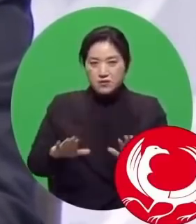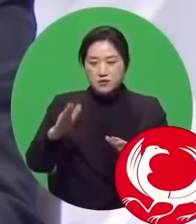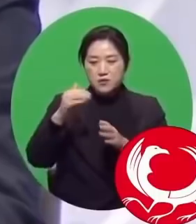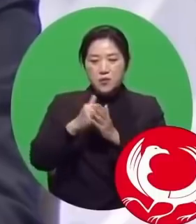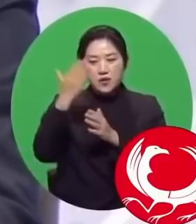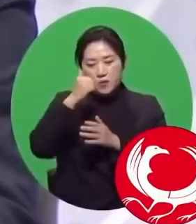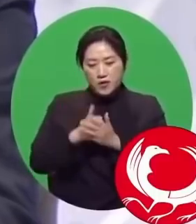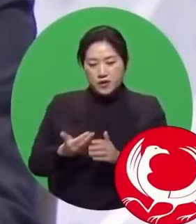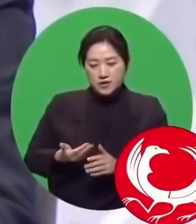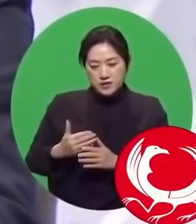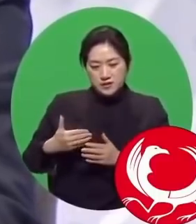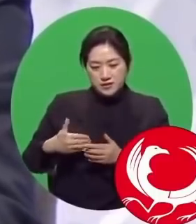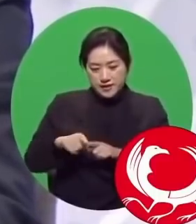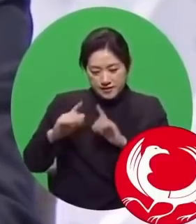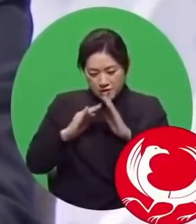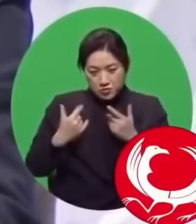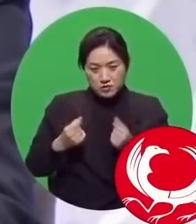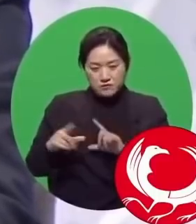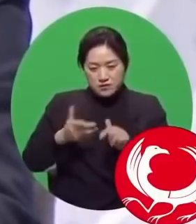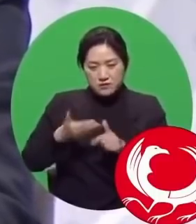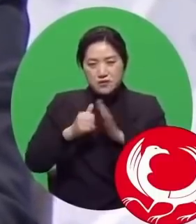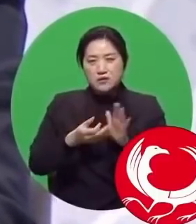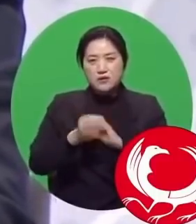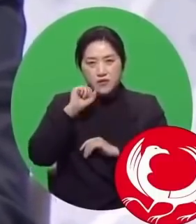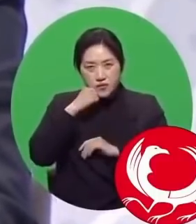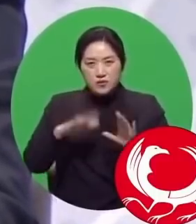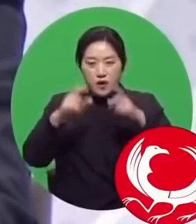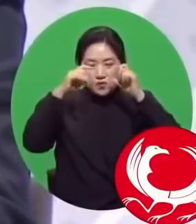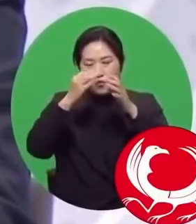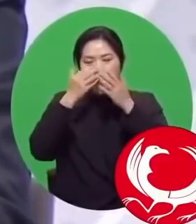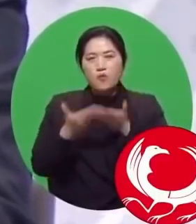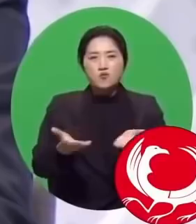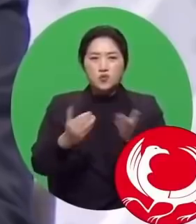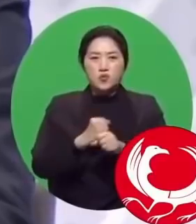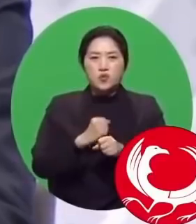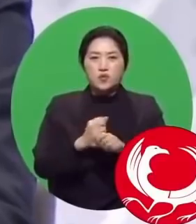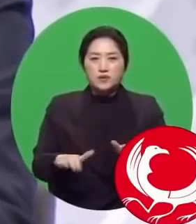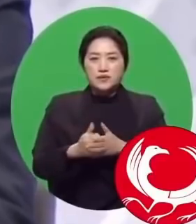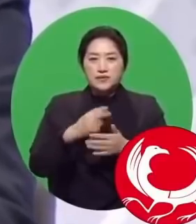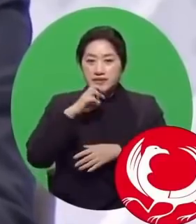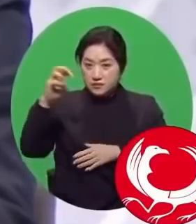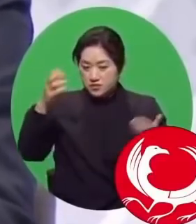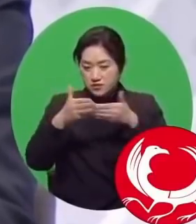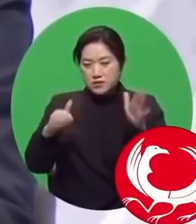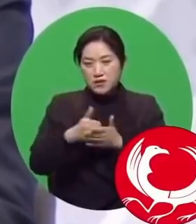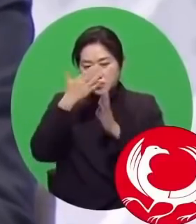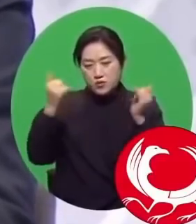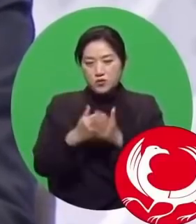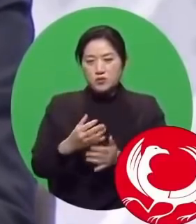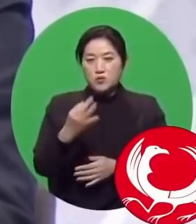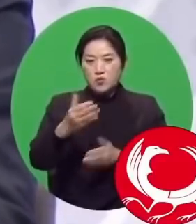진료에 애로가 많습니다. 안경 무료카드를 지급합니다. 30세까지 청년들은 안경을